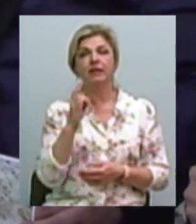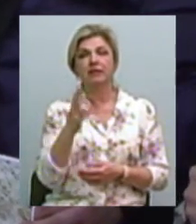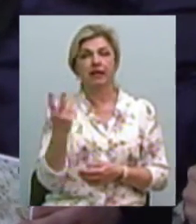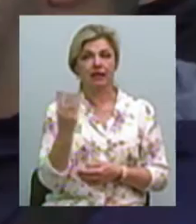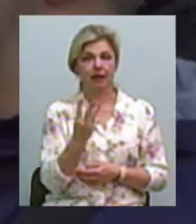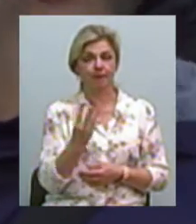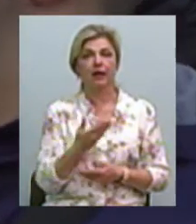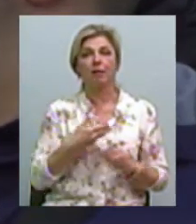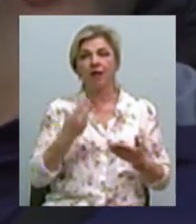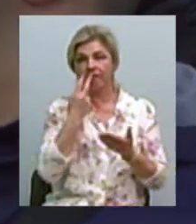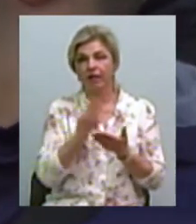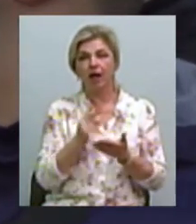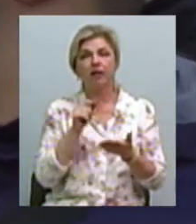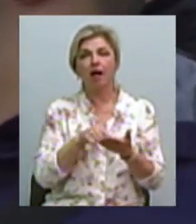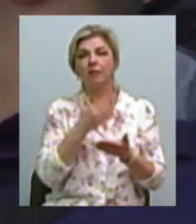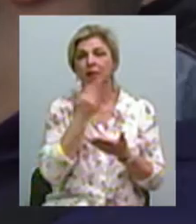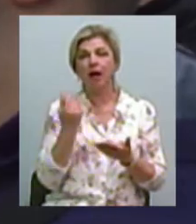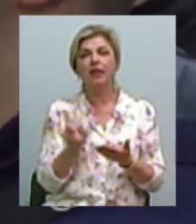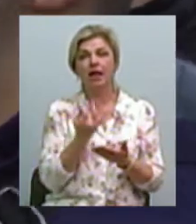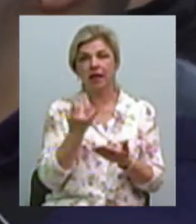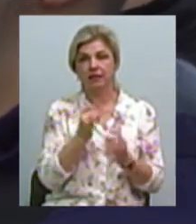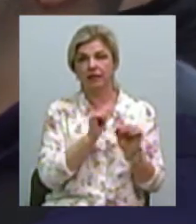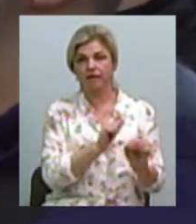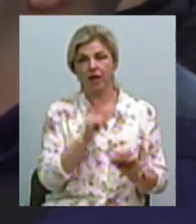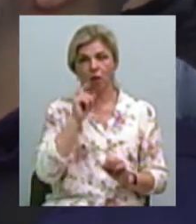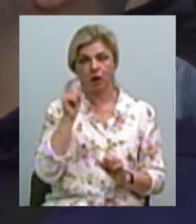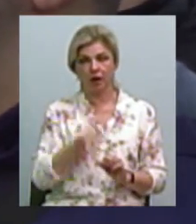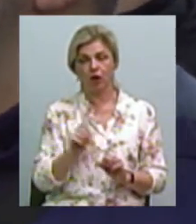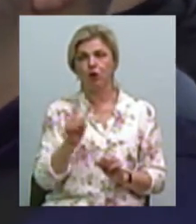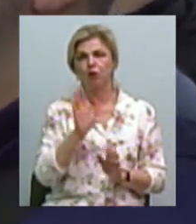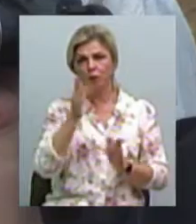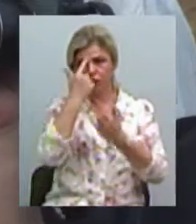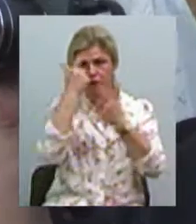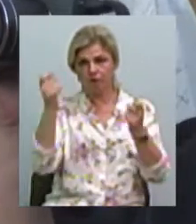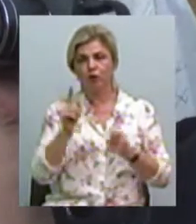що там немає інтересів України. Те, що нам заявляли, що буде